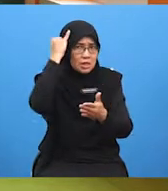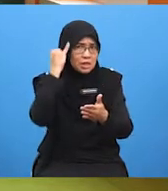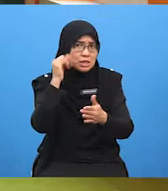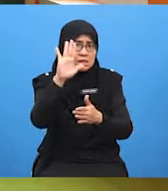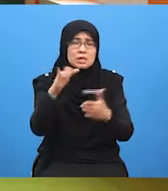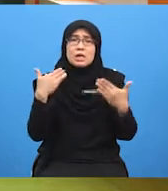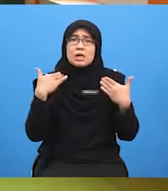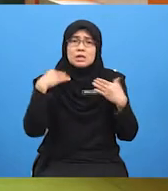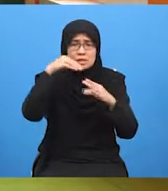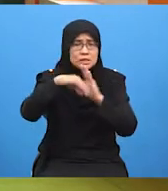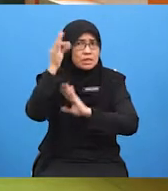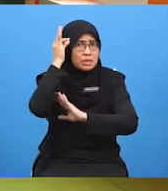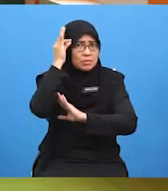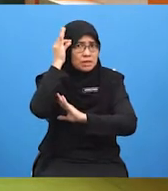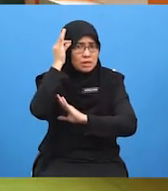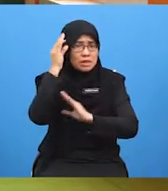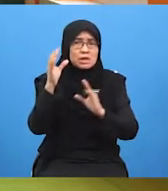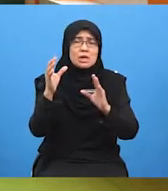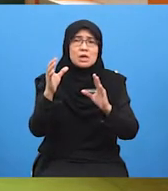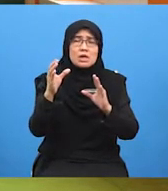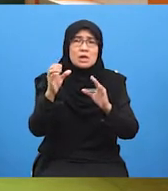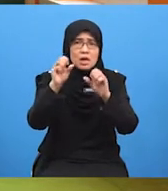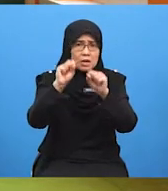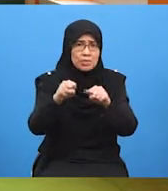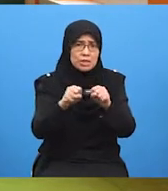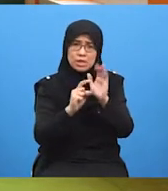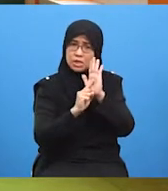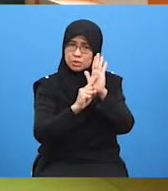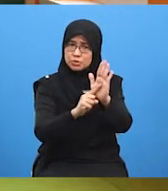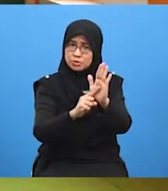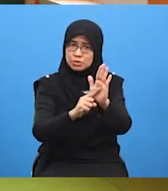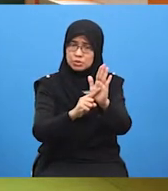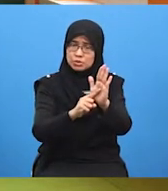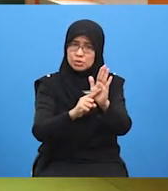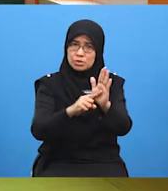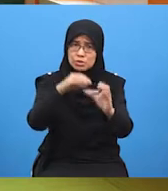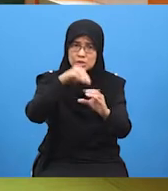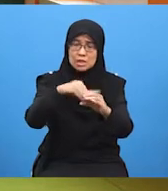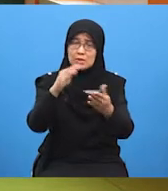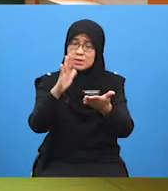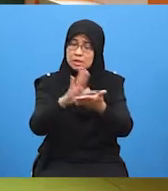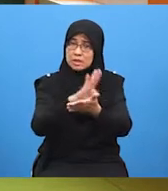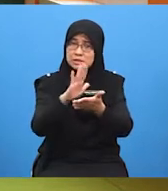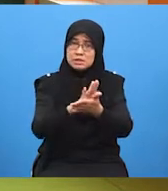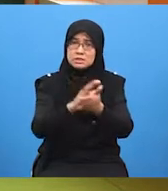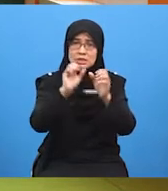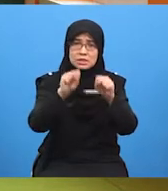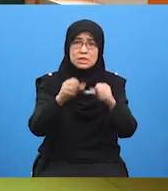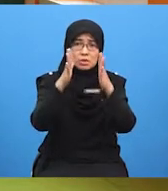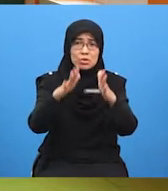di dalam fikiran kita dapat dizahirkan pada kertas lukisan dan dapat dilihat oleh orang